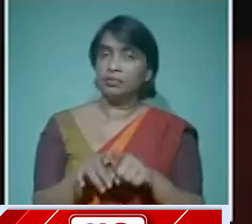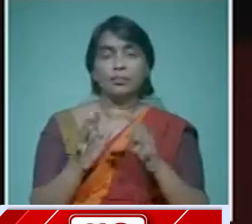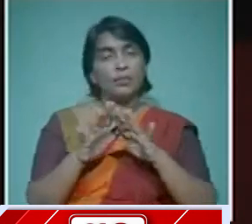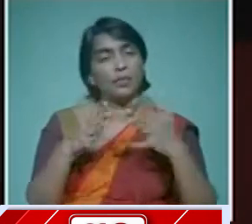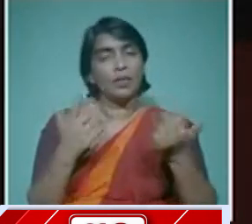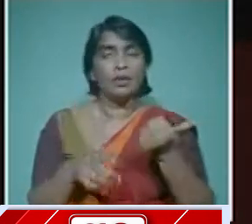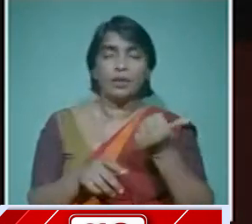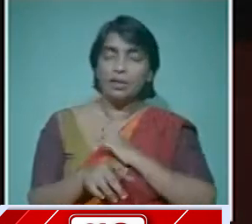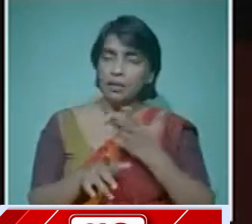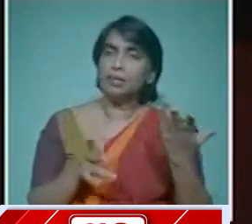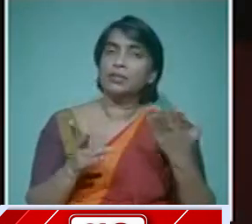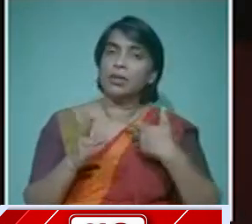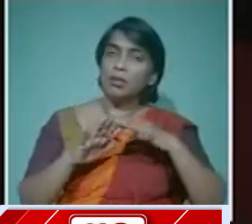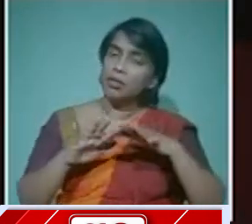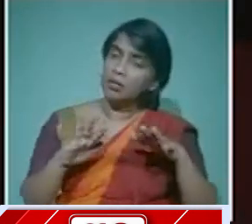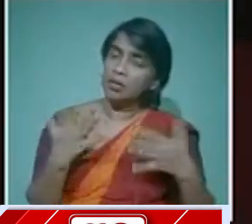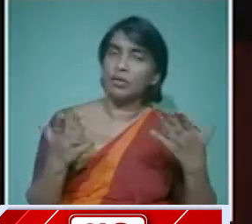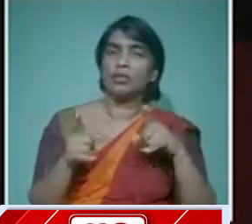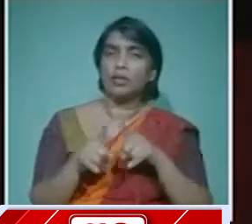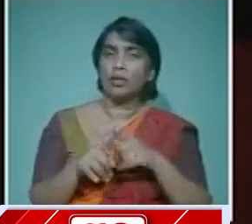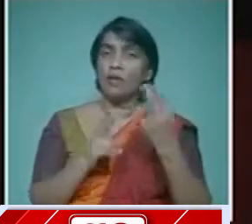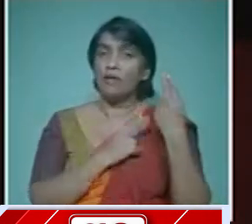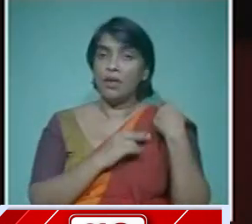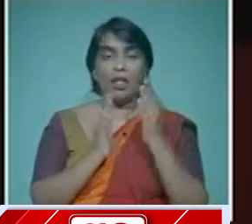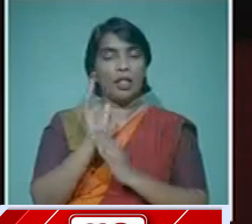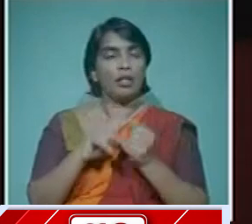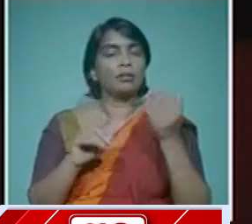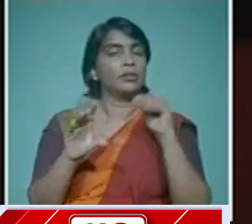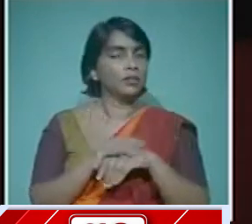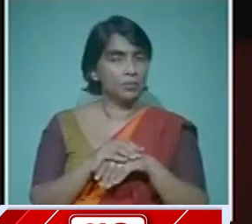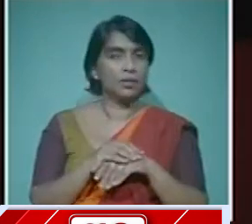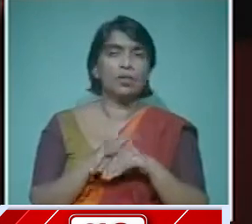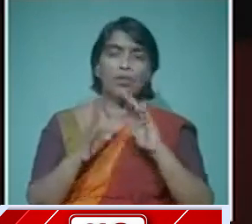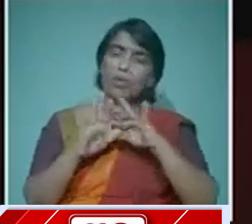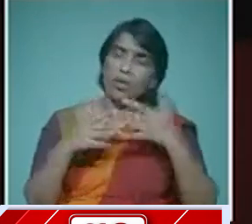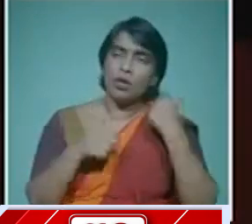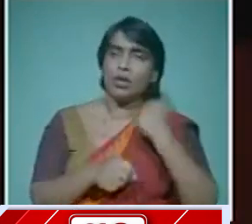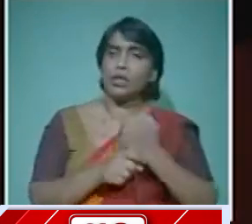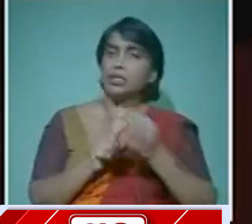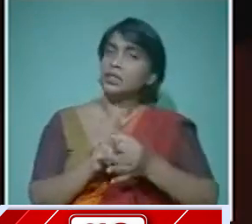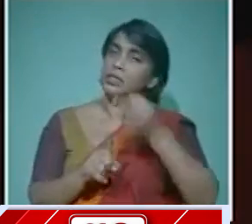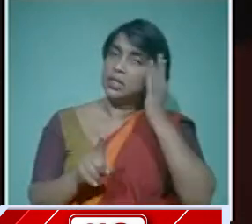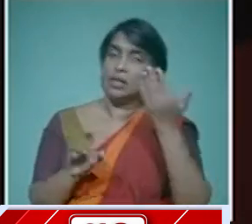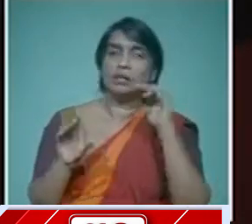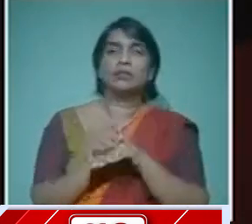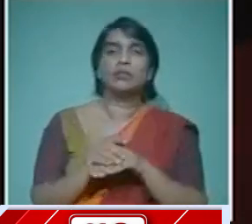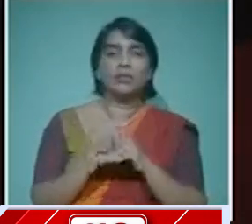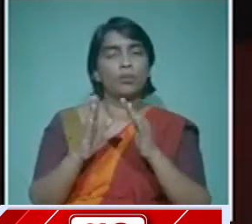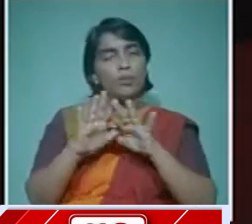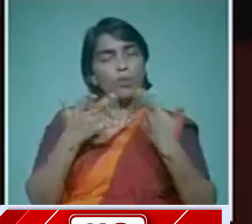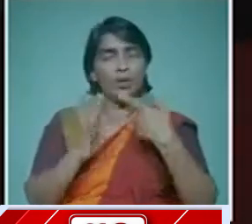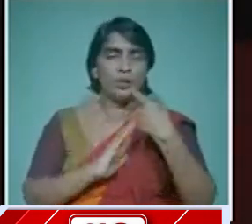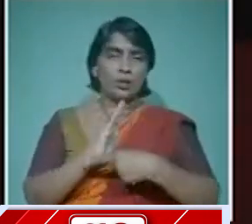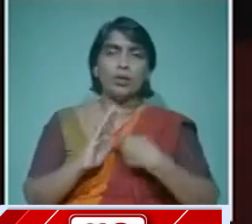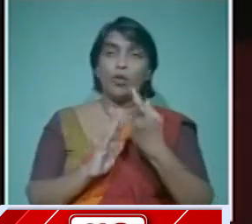කවුරු අකමැති වුණත්, කවුරු මේ විෂය බාර ඇමතිවරයා බවට පත් වුණත්, කවුරු මේ රටේ ජනාධිපතිවරයා බවට පත් වුණත්, කවුරු මේ